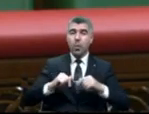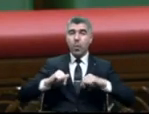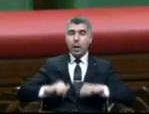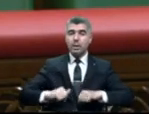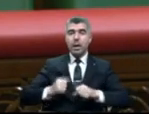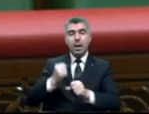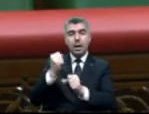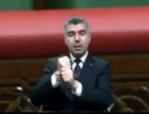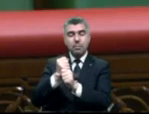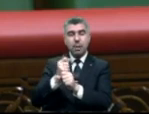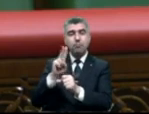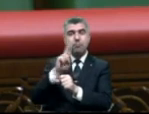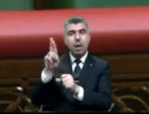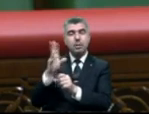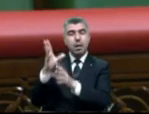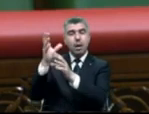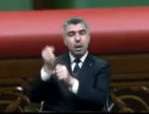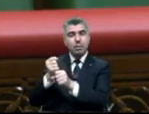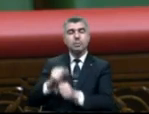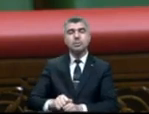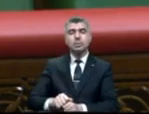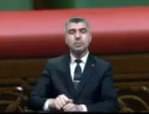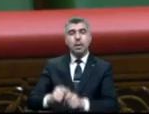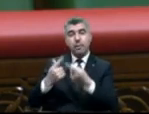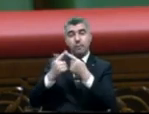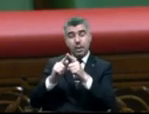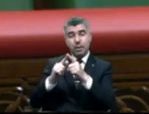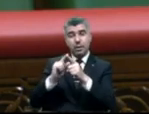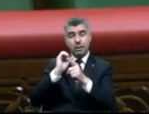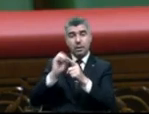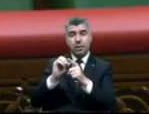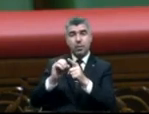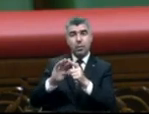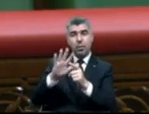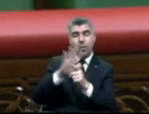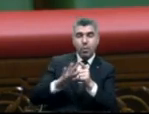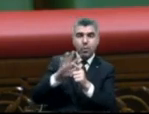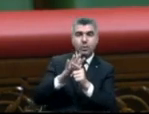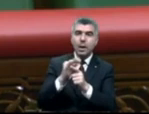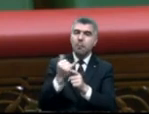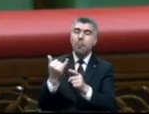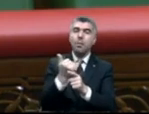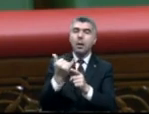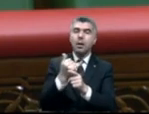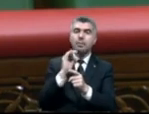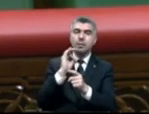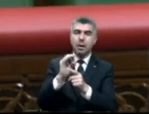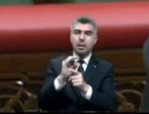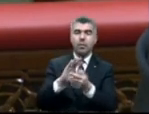ظل توجيهات الملكية السامية تعمل بكل ما في وسعها لتوفير الظروف المناسبة